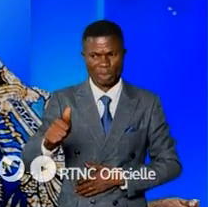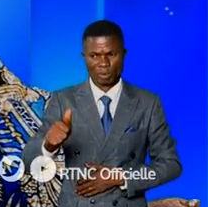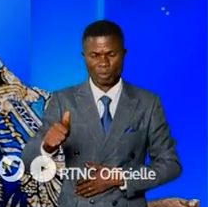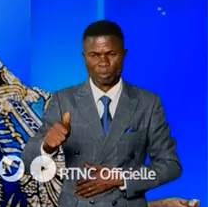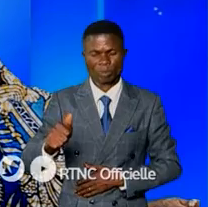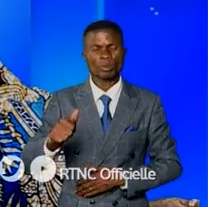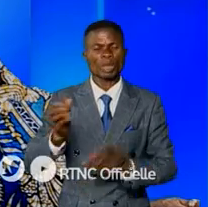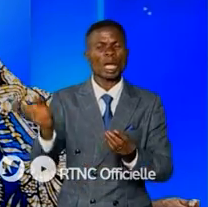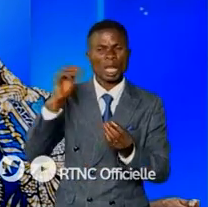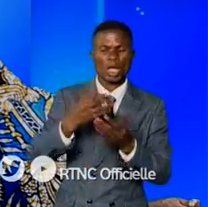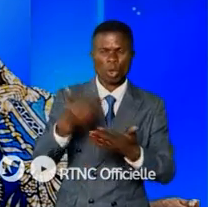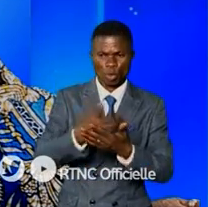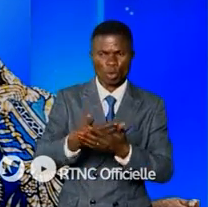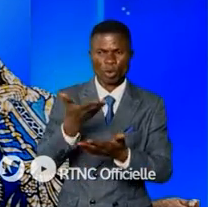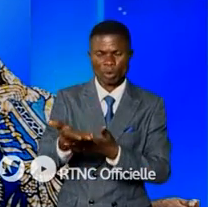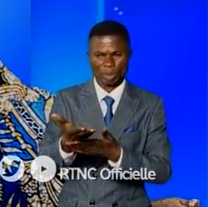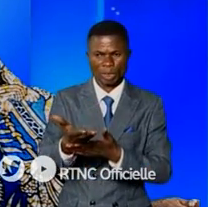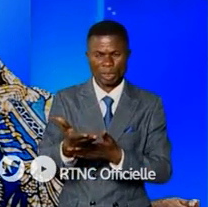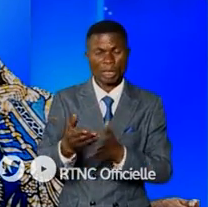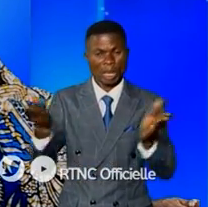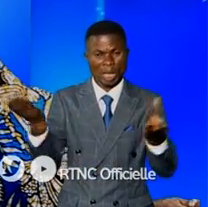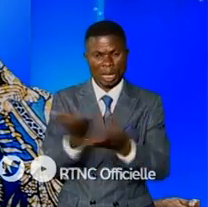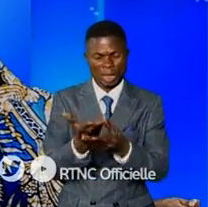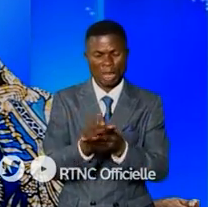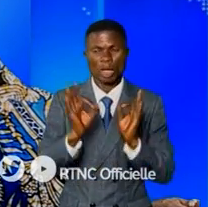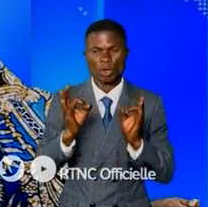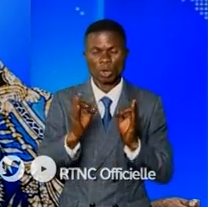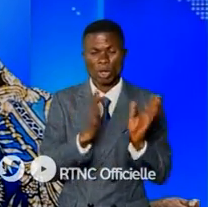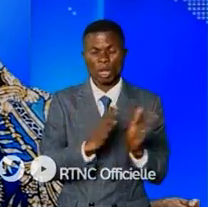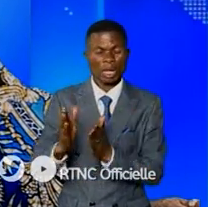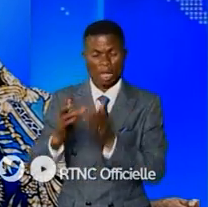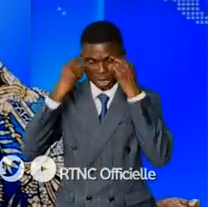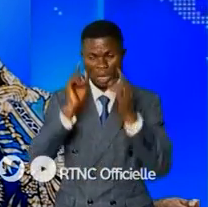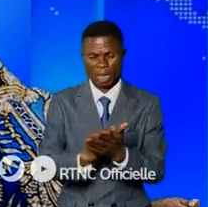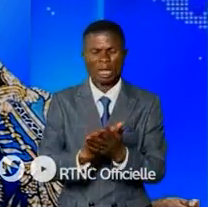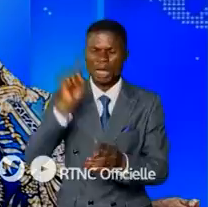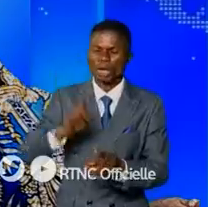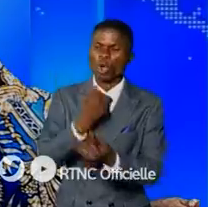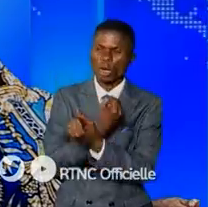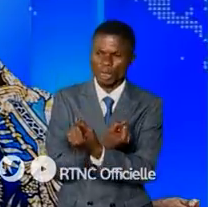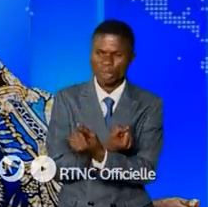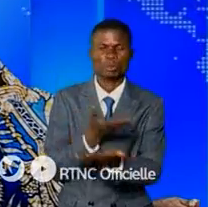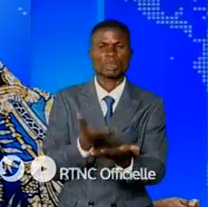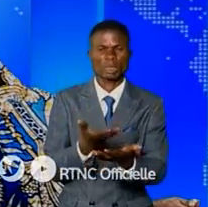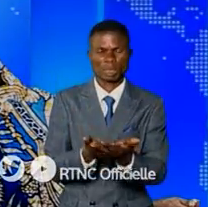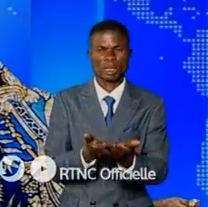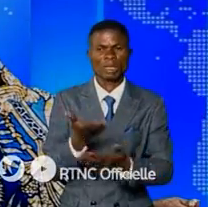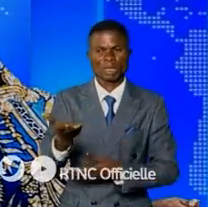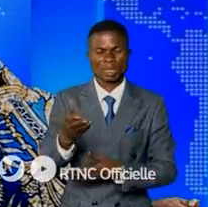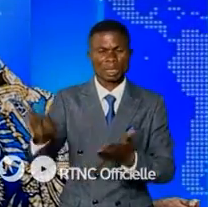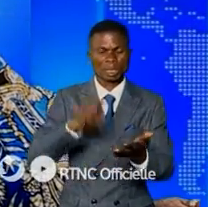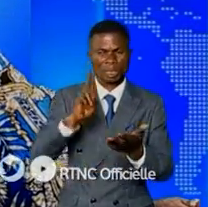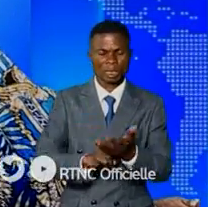2020-2021 réaménagé annexe à la présente note. Les présentes dispositions doivent être scrupuleusement respectées. C'est